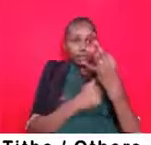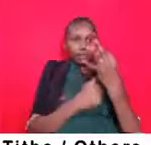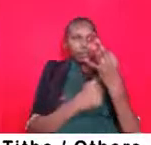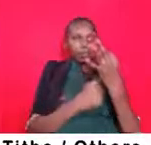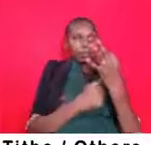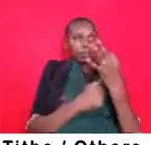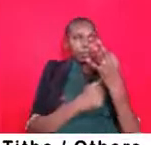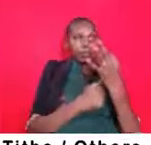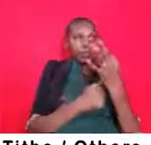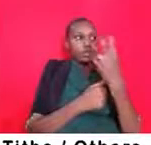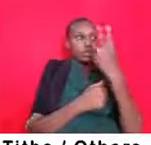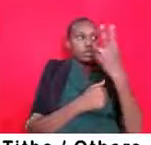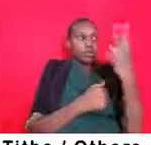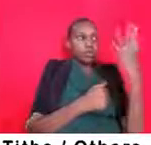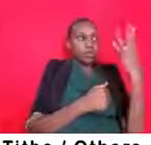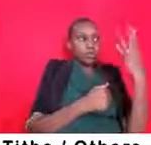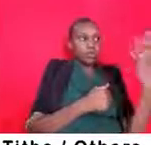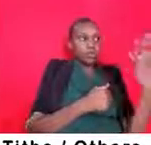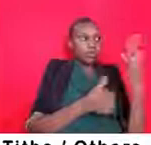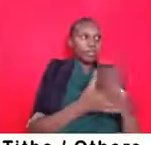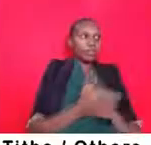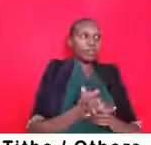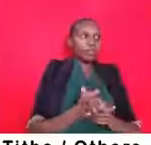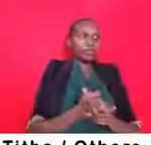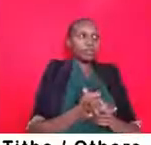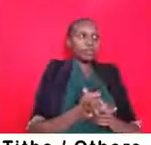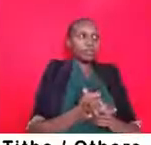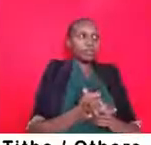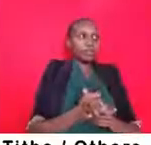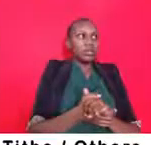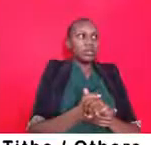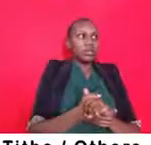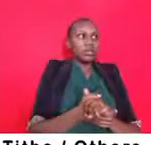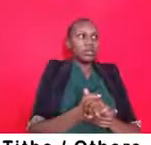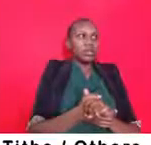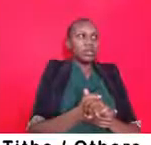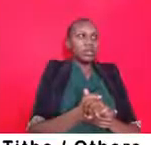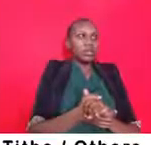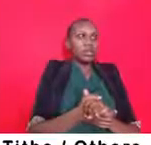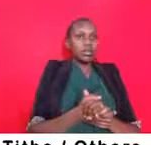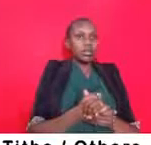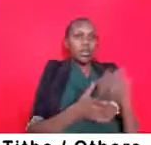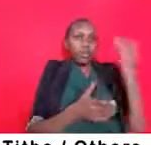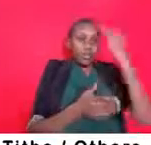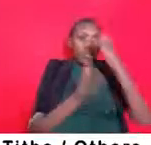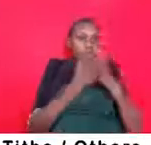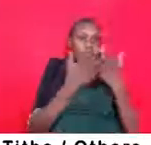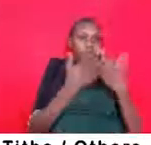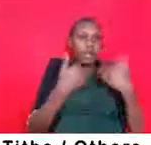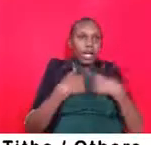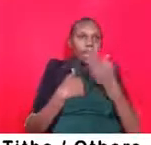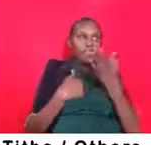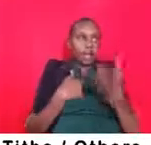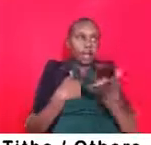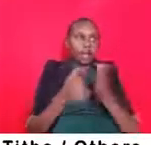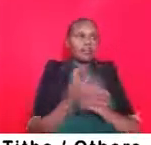593. Mpatie tafadhali. Paybill number najua iko hapo kwa Facebook, unaweza iona hapo kwa screen.